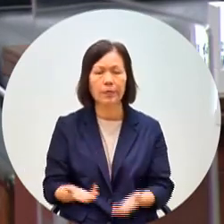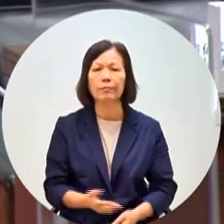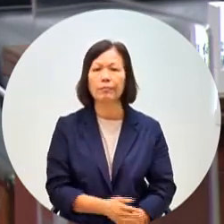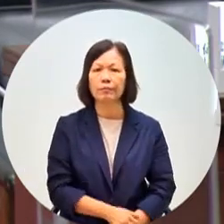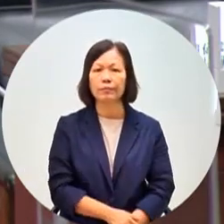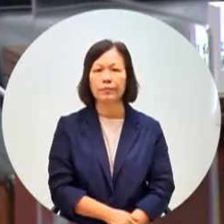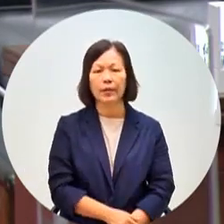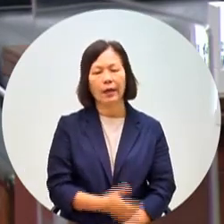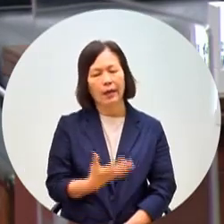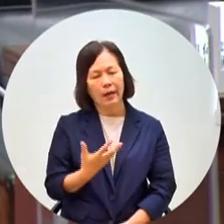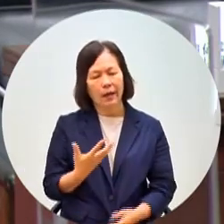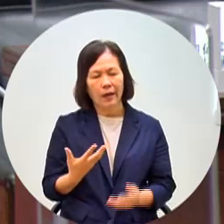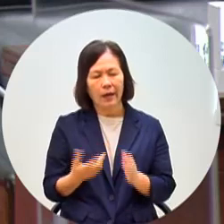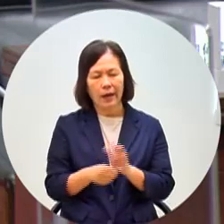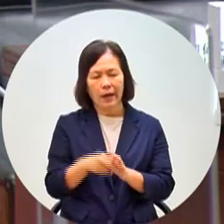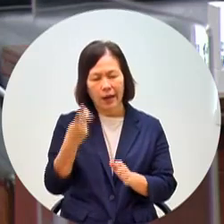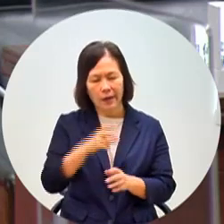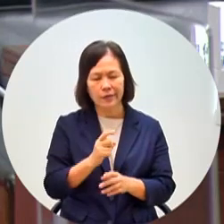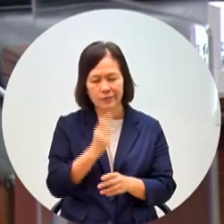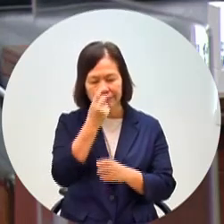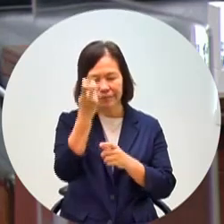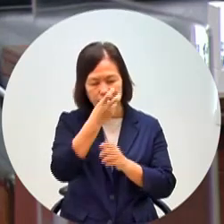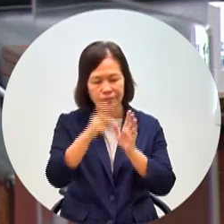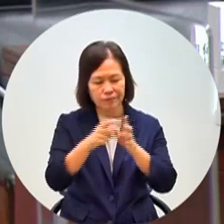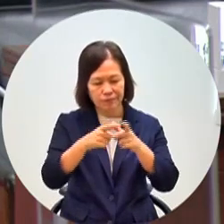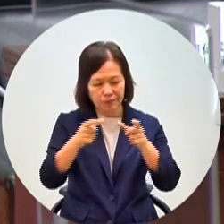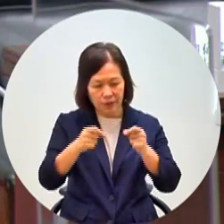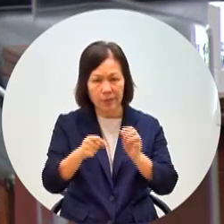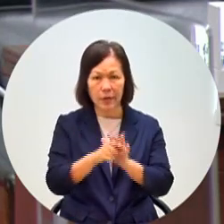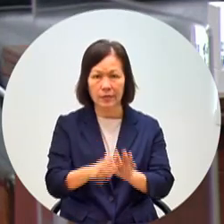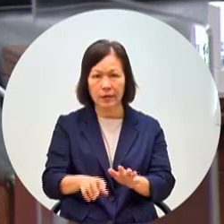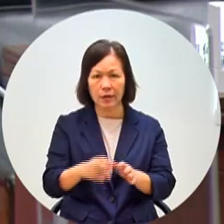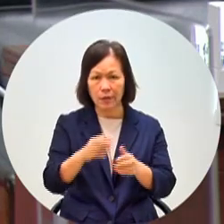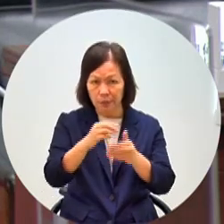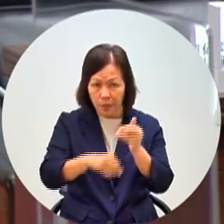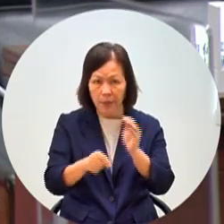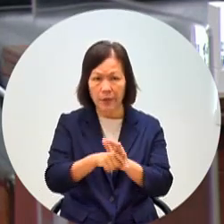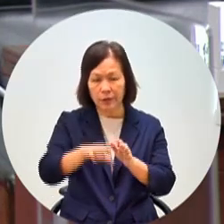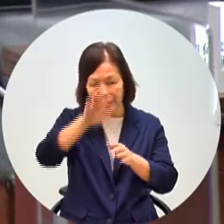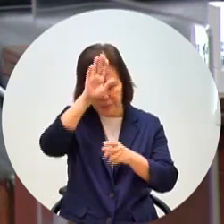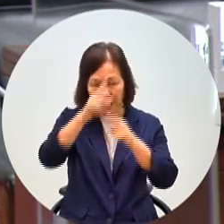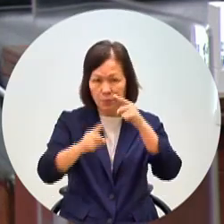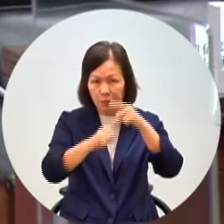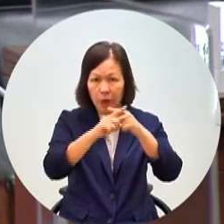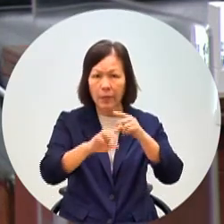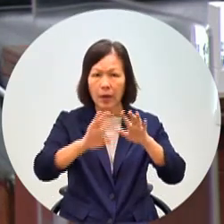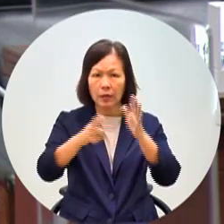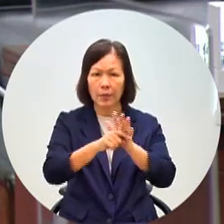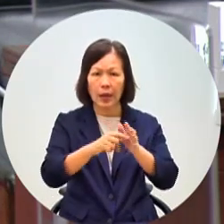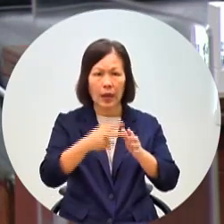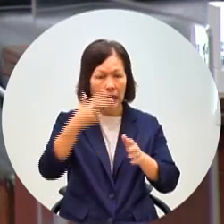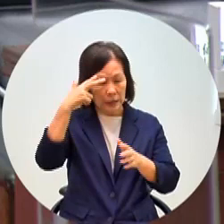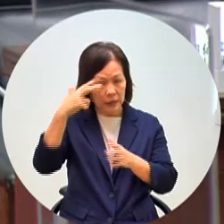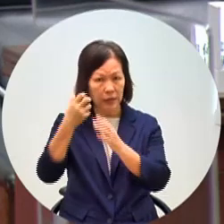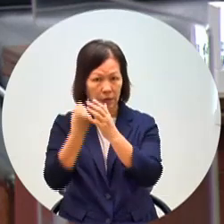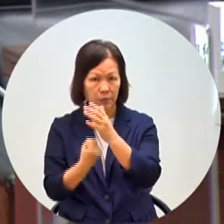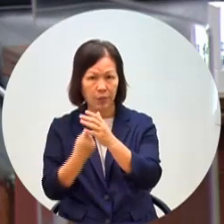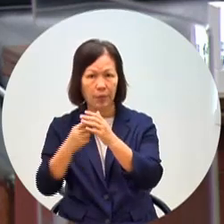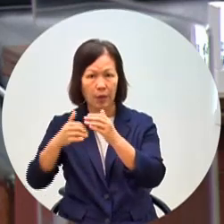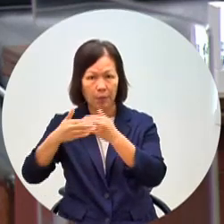哎，还有我们的快筛政策啦。现在确诊者是七居隔七自主，